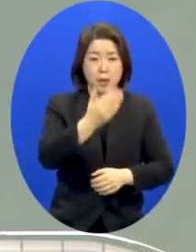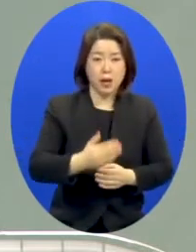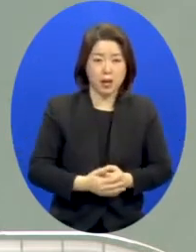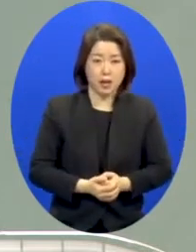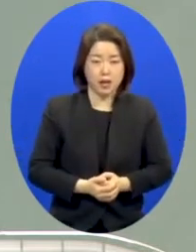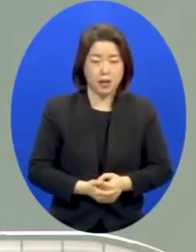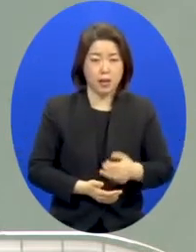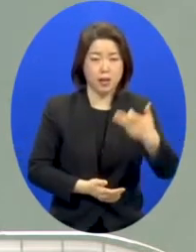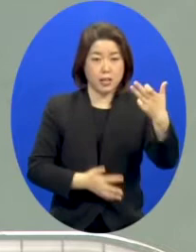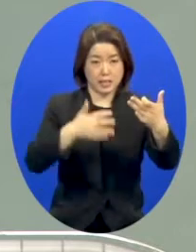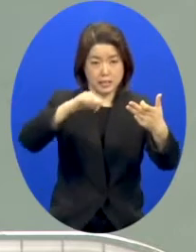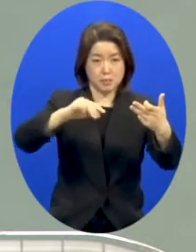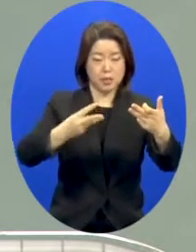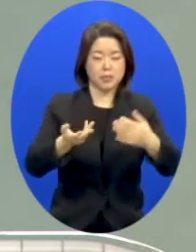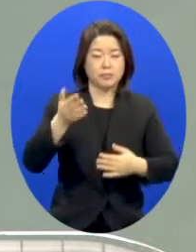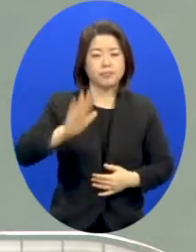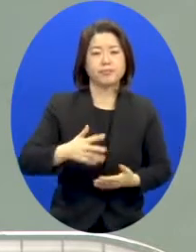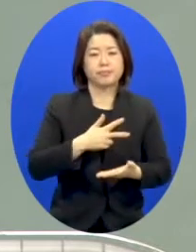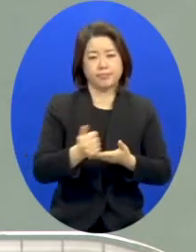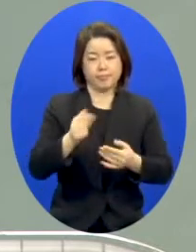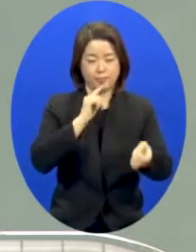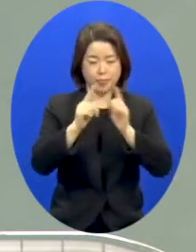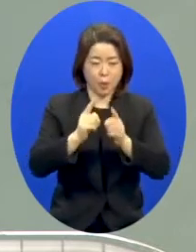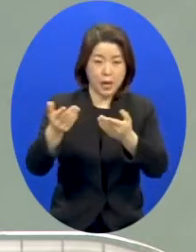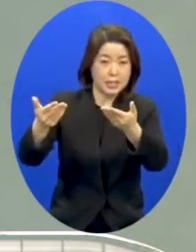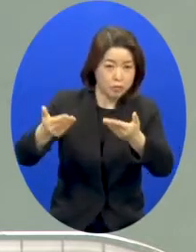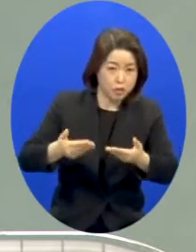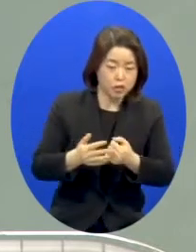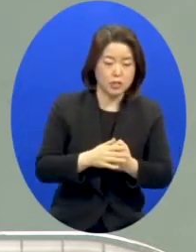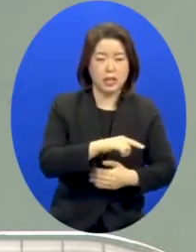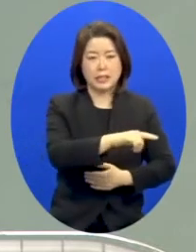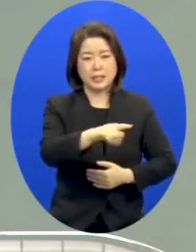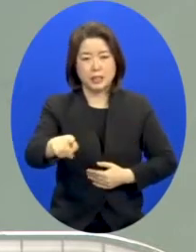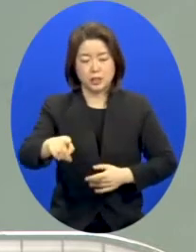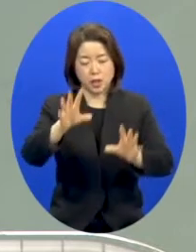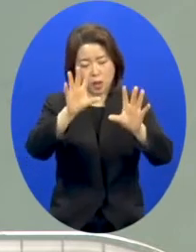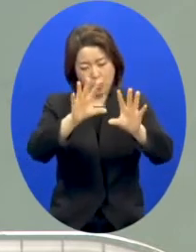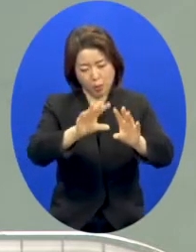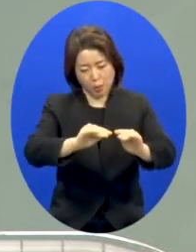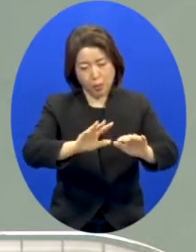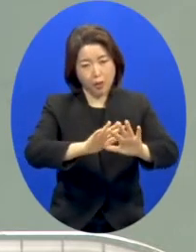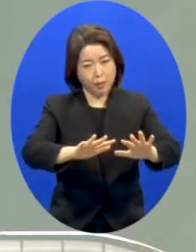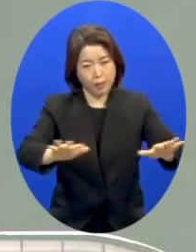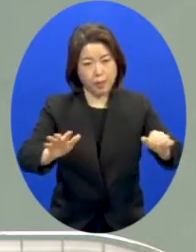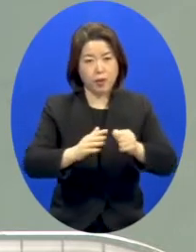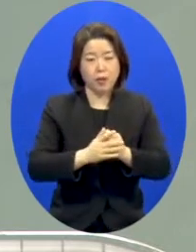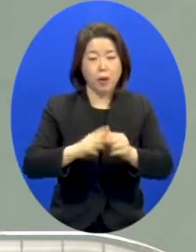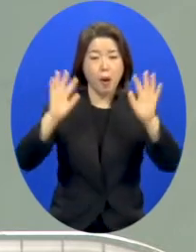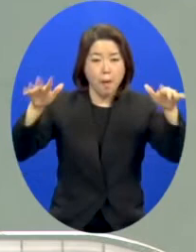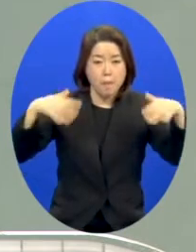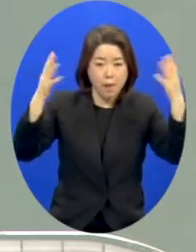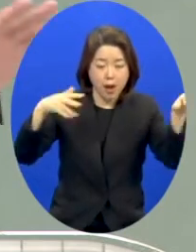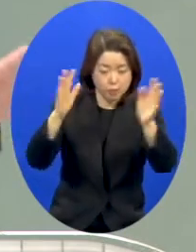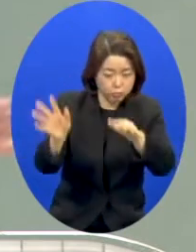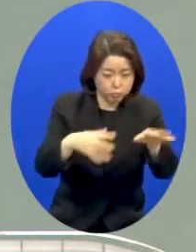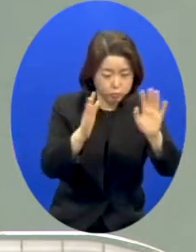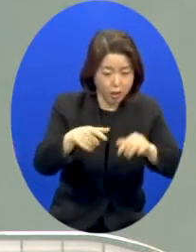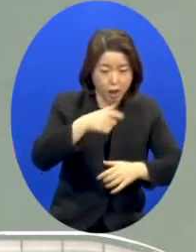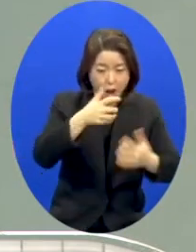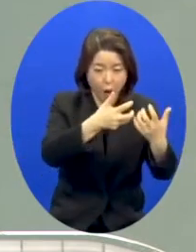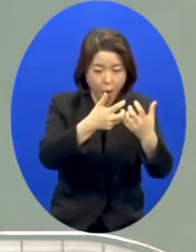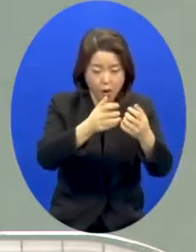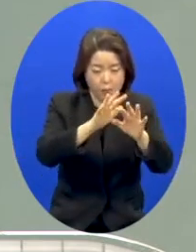18절에 그러나 주님은 말씀을 보내셔서 그것들을 녹 2시고 바람을 불게 하시니 얼음이 녹아서 물이 되어